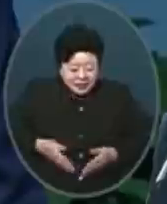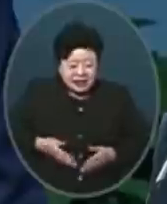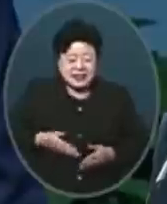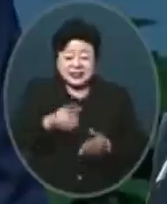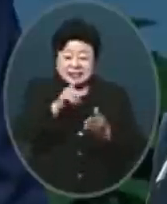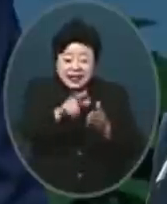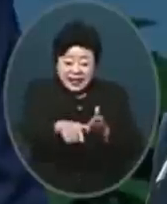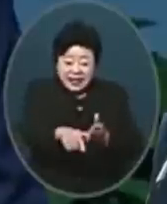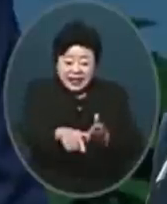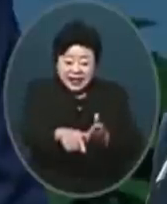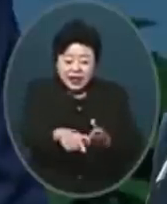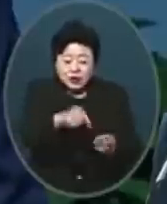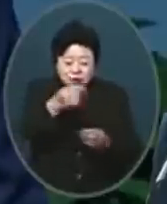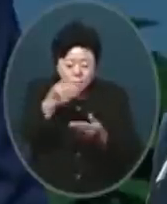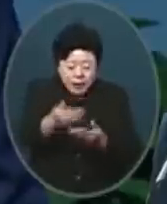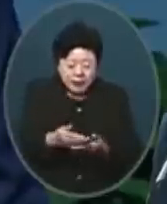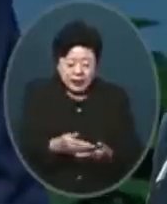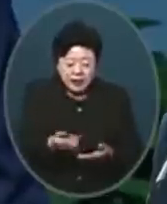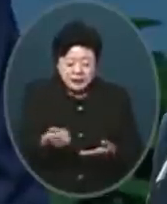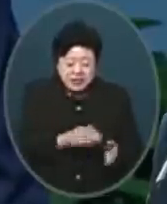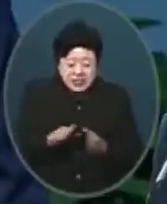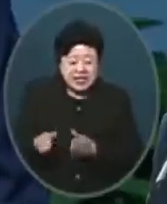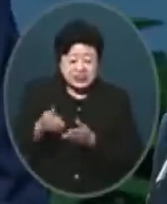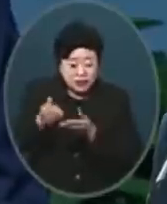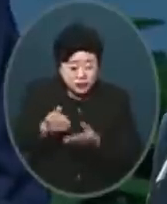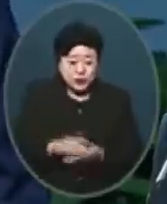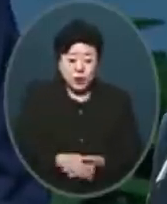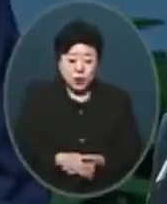때 구원받도록 예정을 해놓으시고